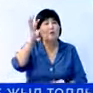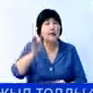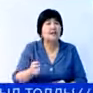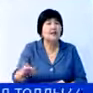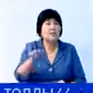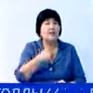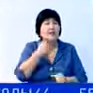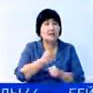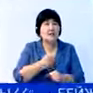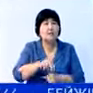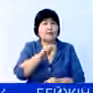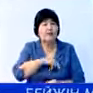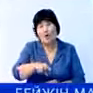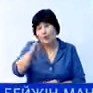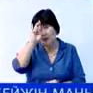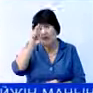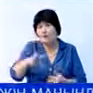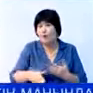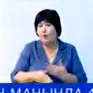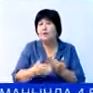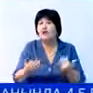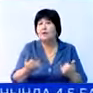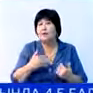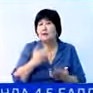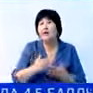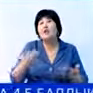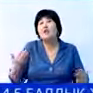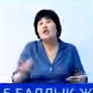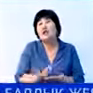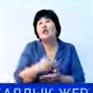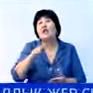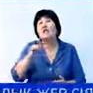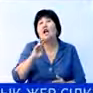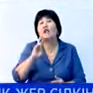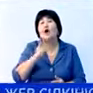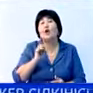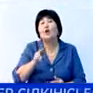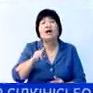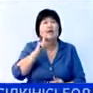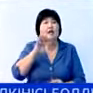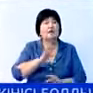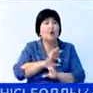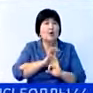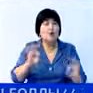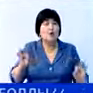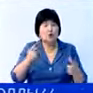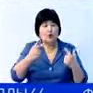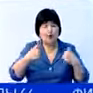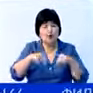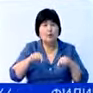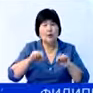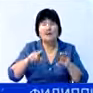біздің жасап жатқан еңбегімізді мемлекет көтеріп беріп жатыр. Ал жаңарған Жаңақорған жастары жылдың үздік ұйымы атанды.